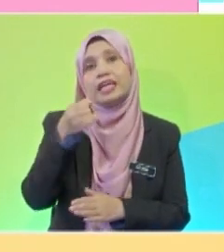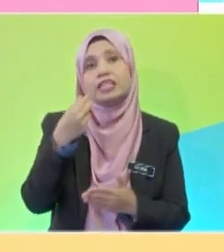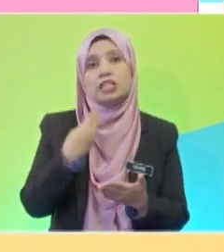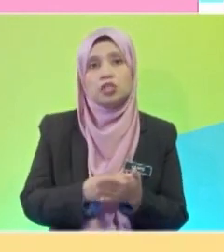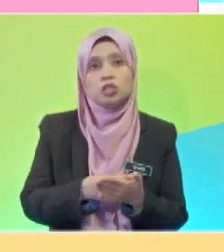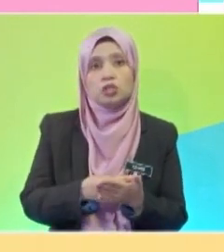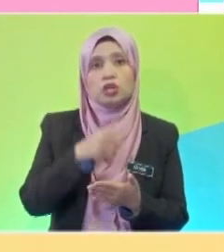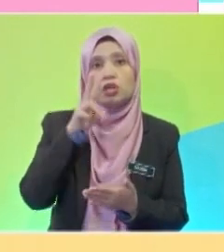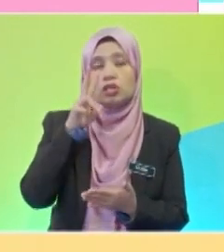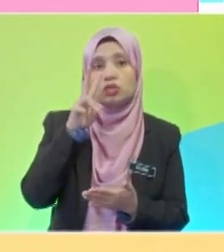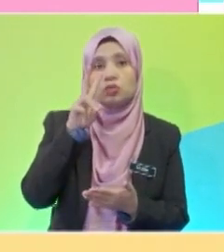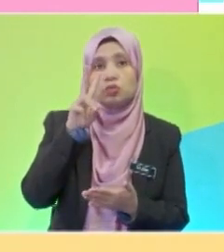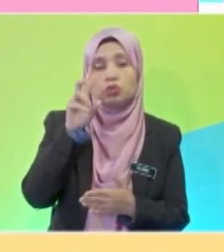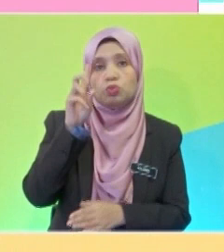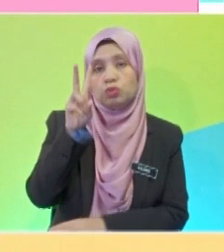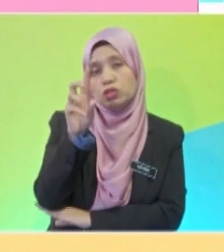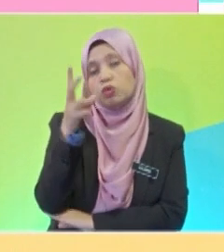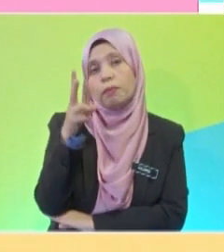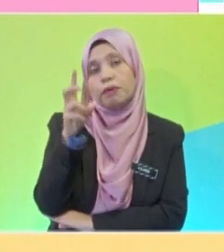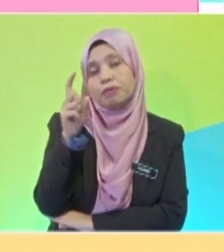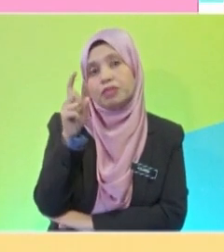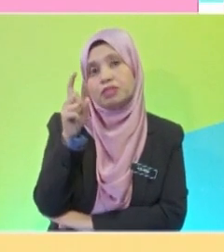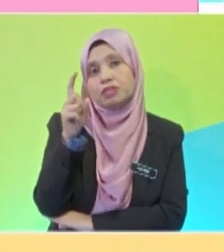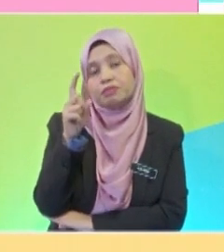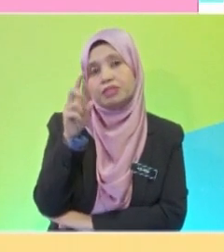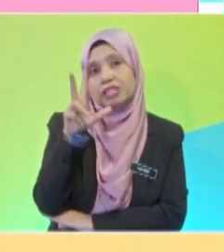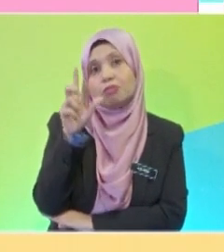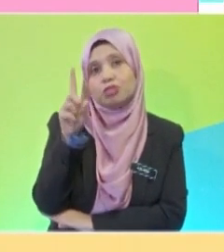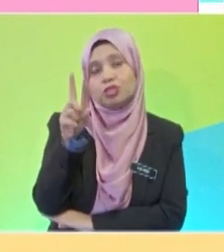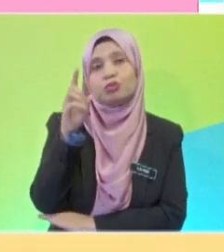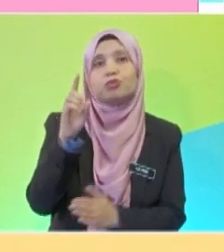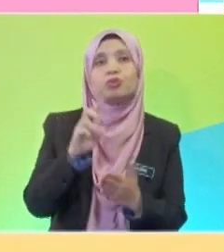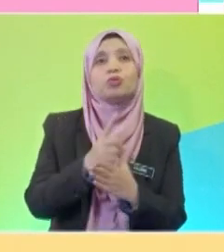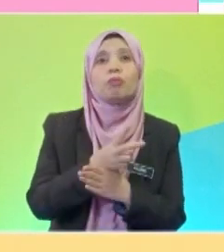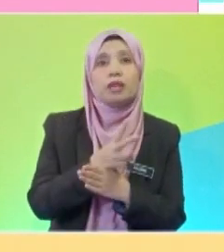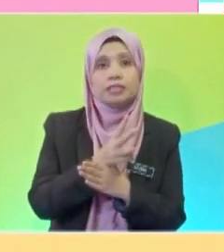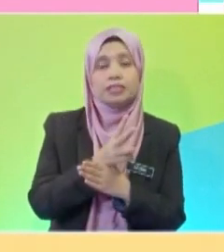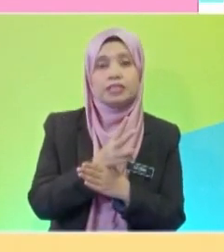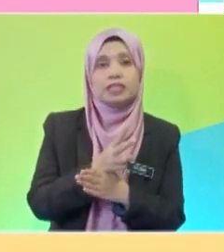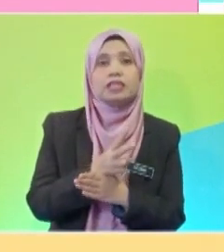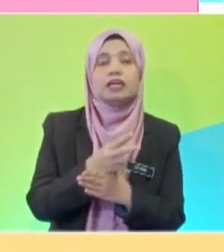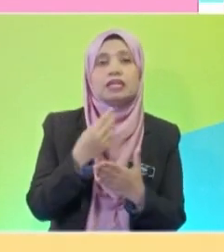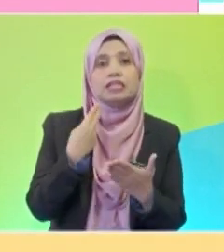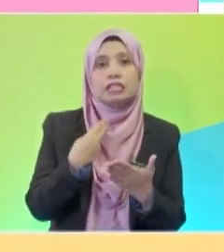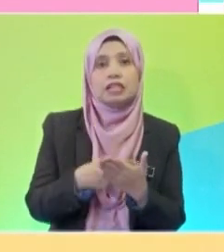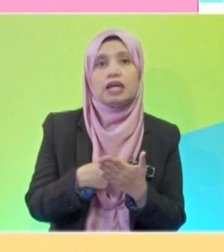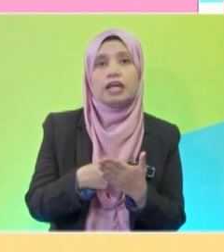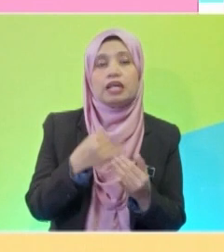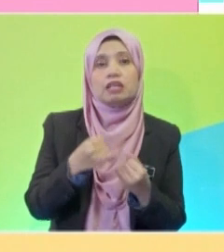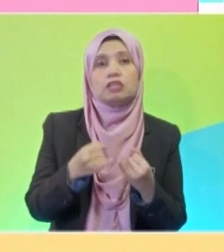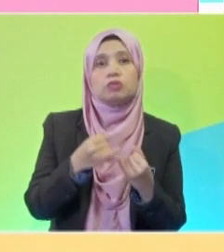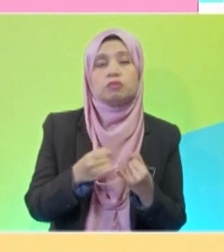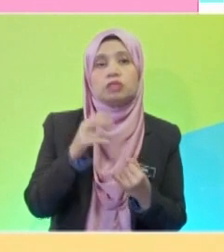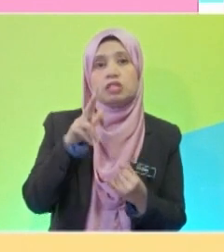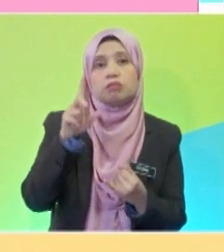2022. Aset akhir, aset awal satu hari bulan Januari. Aset akhir 31 Disember. Itu je murid-murid.